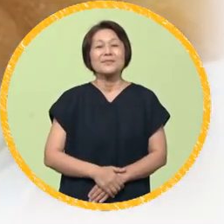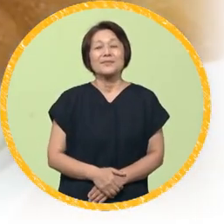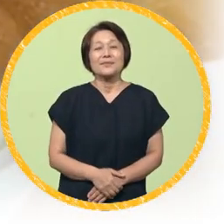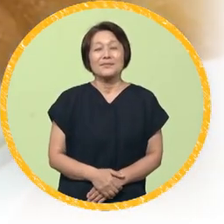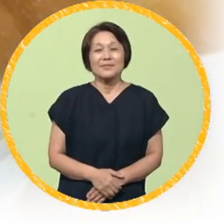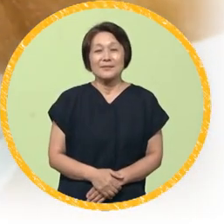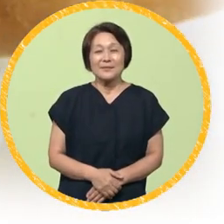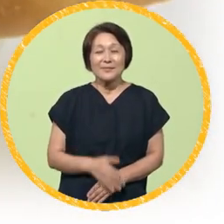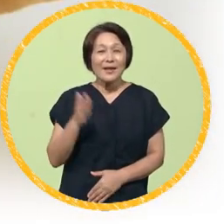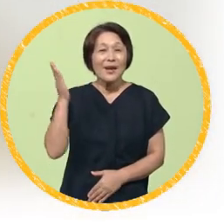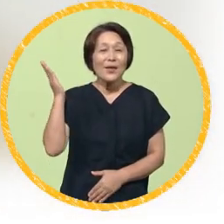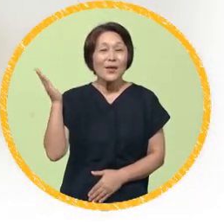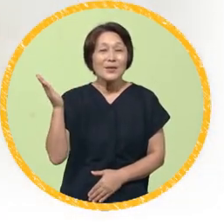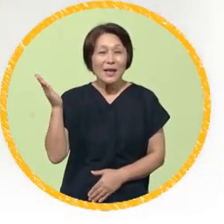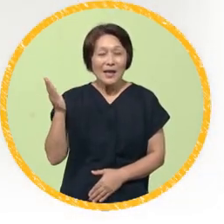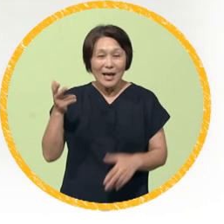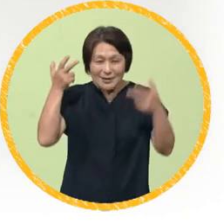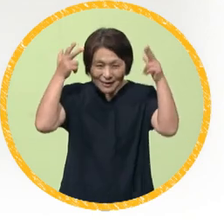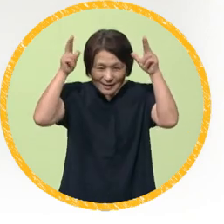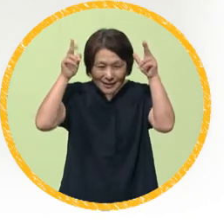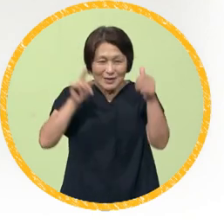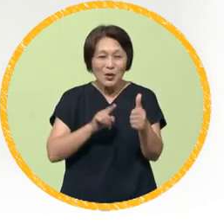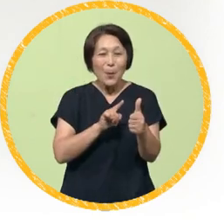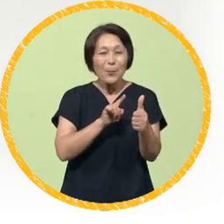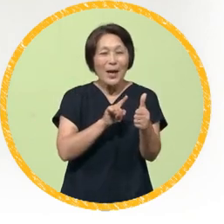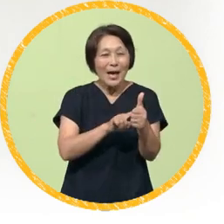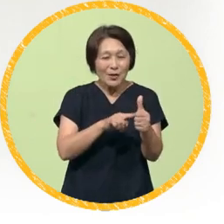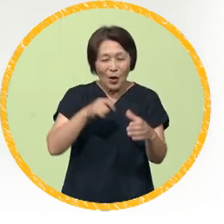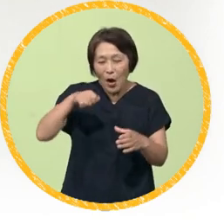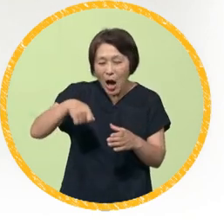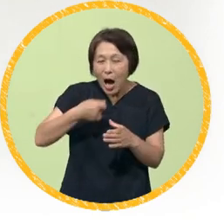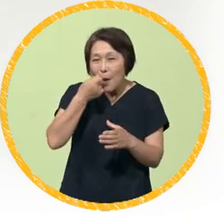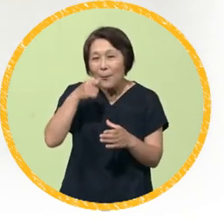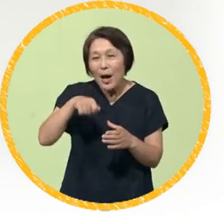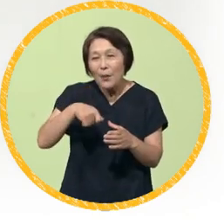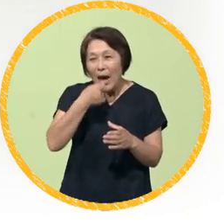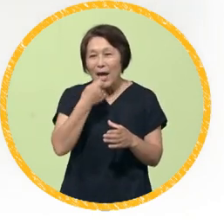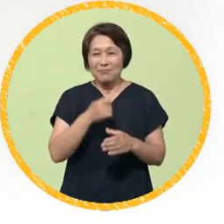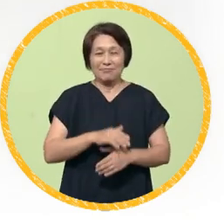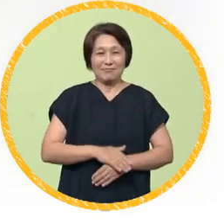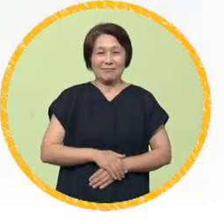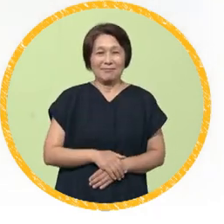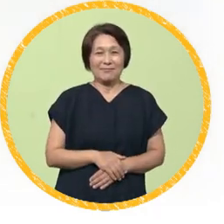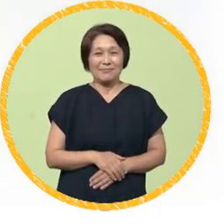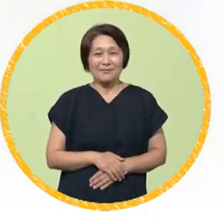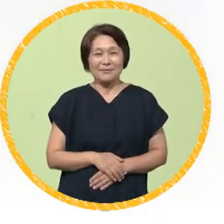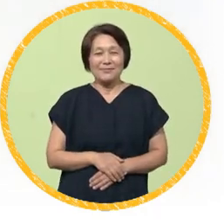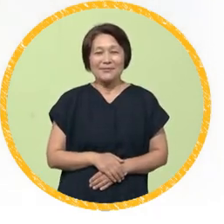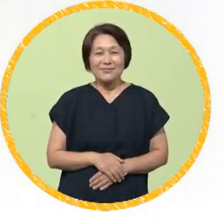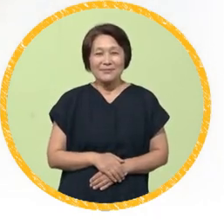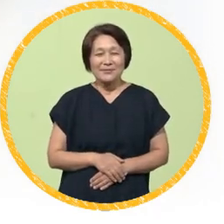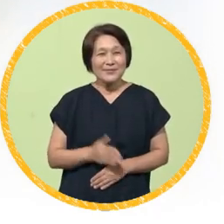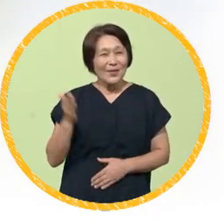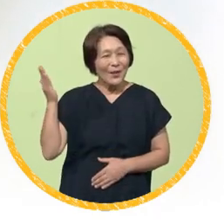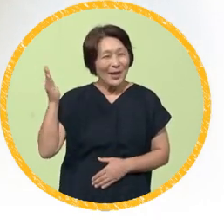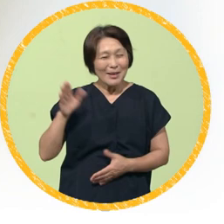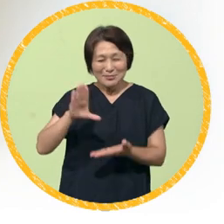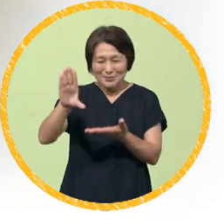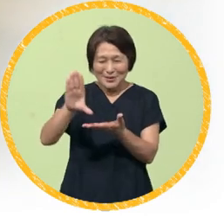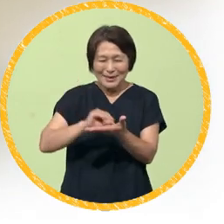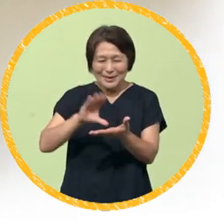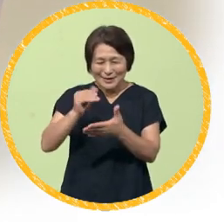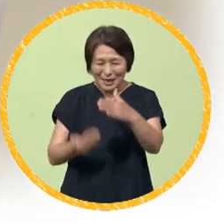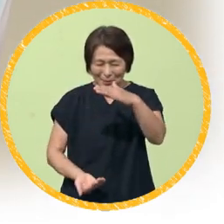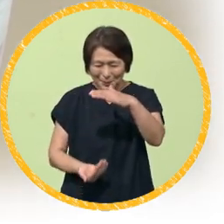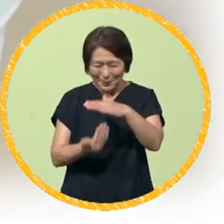はい、こちらがチョッパーのレインボーパフェです。なるほど、 すごい、はい、 もうインスタ映えですよ。